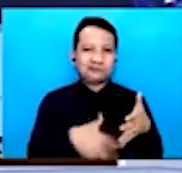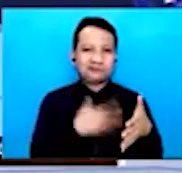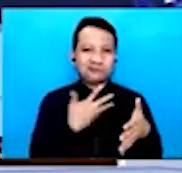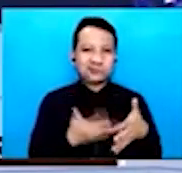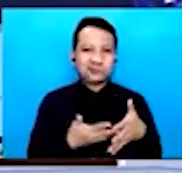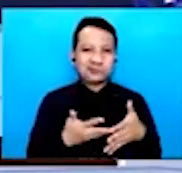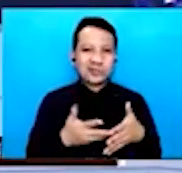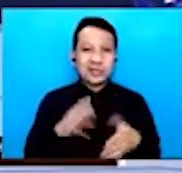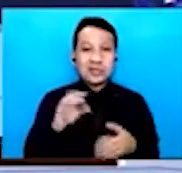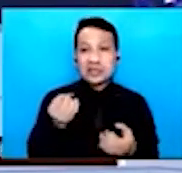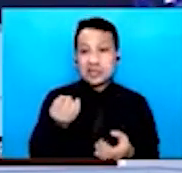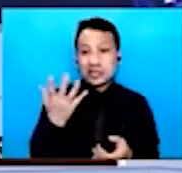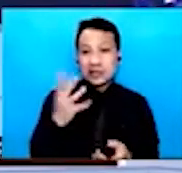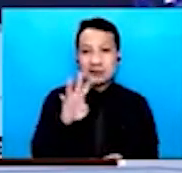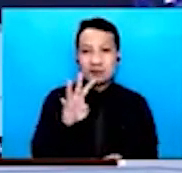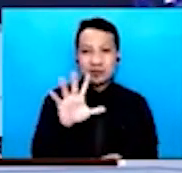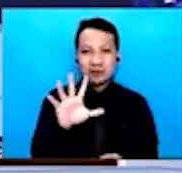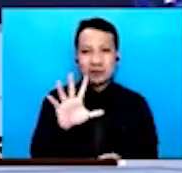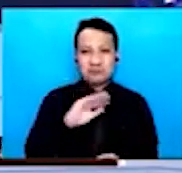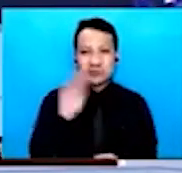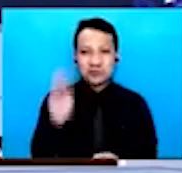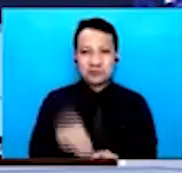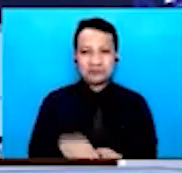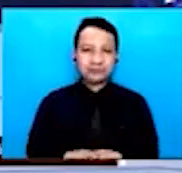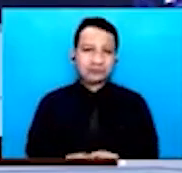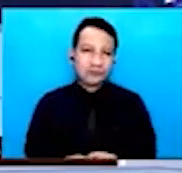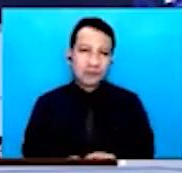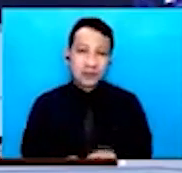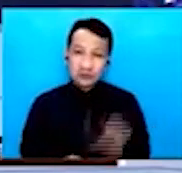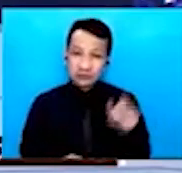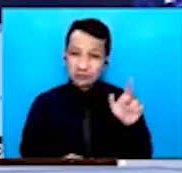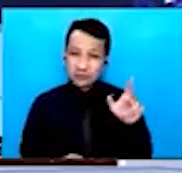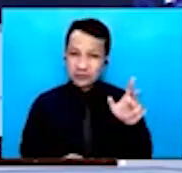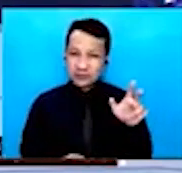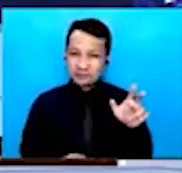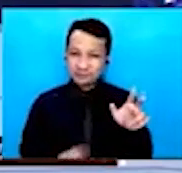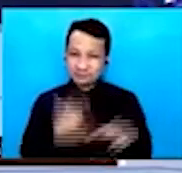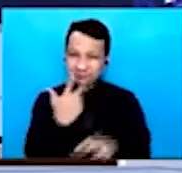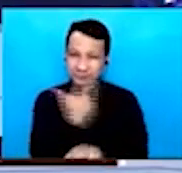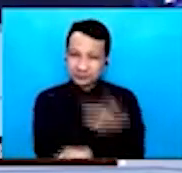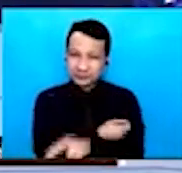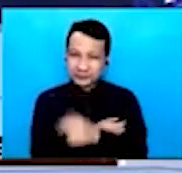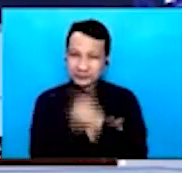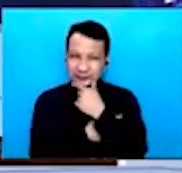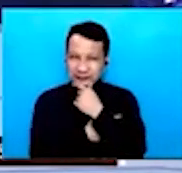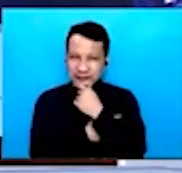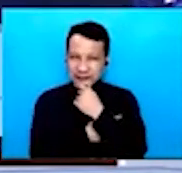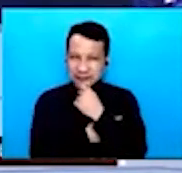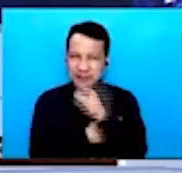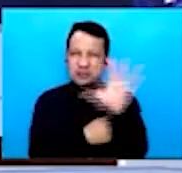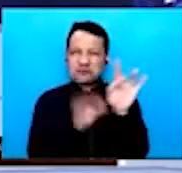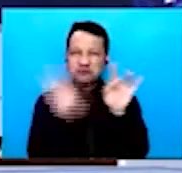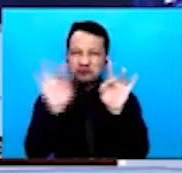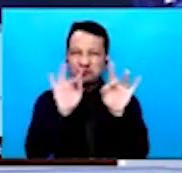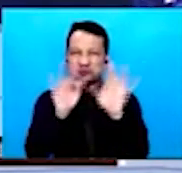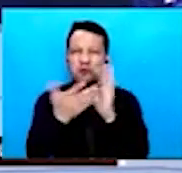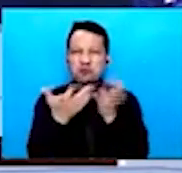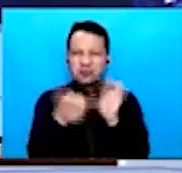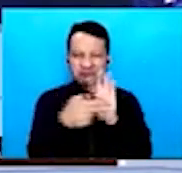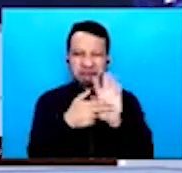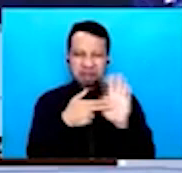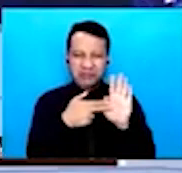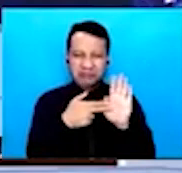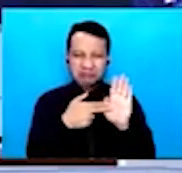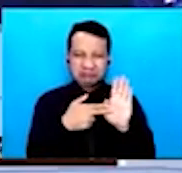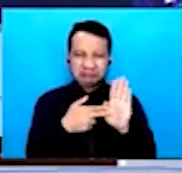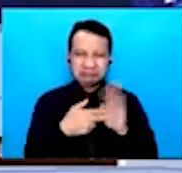yan. 23% naman ang hindi muna nagpabakuna dahil hindi pa nila makuha ang gustong brand o yung vaccine